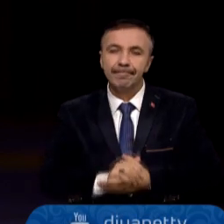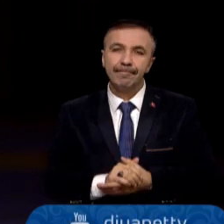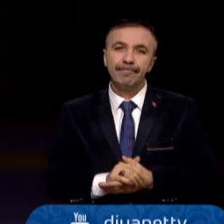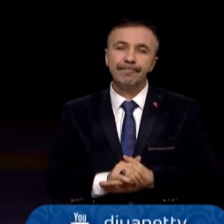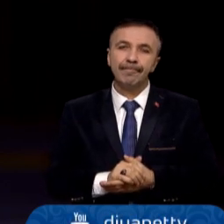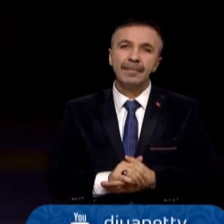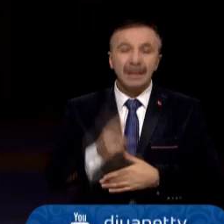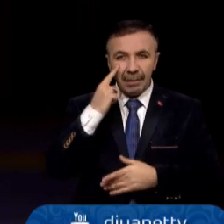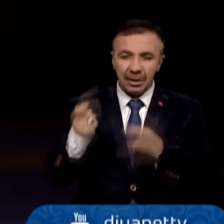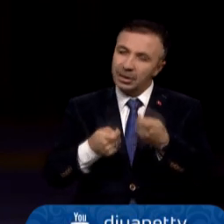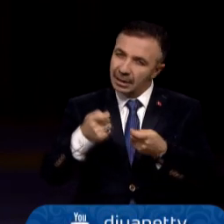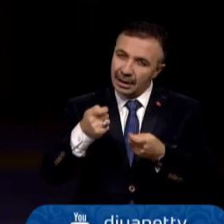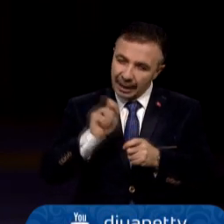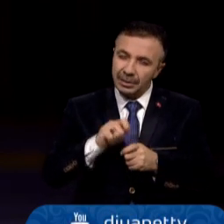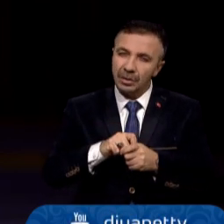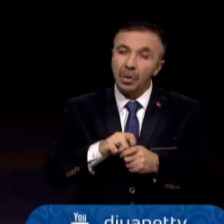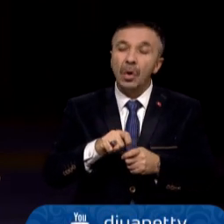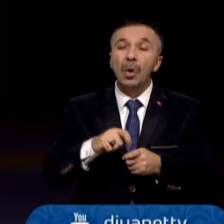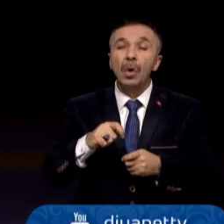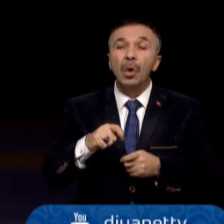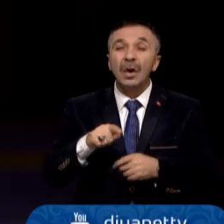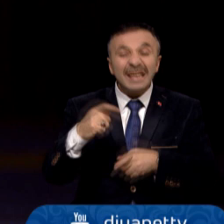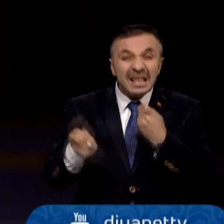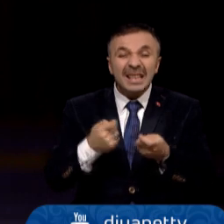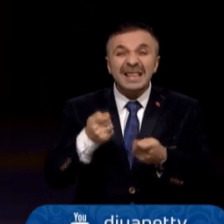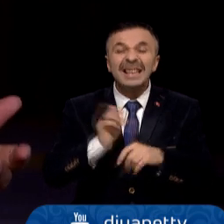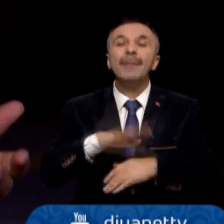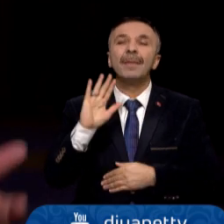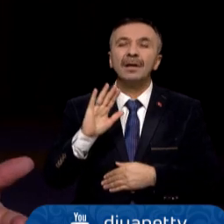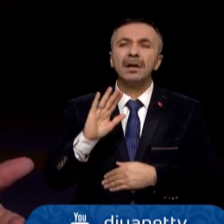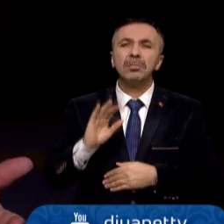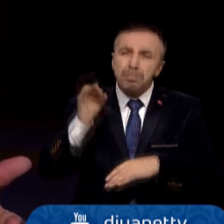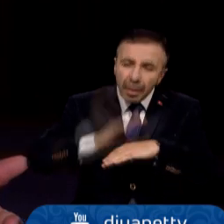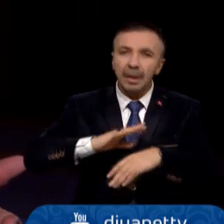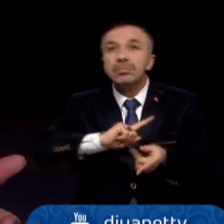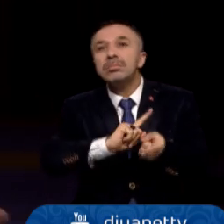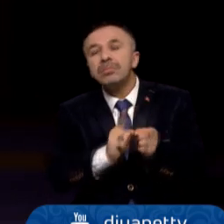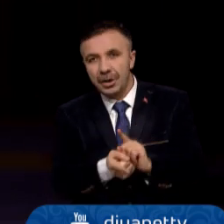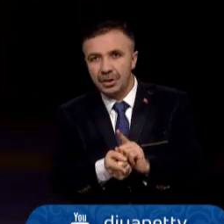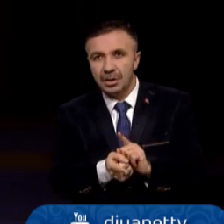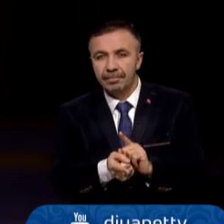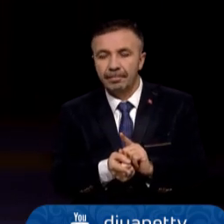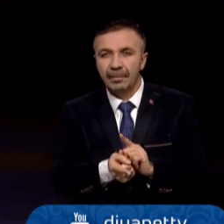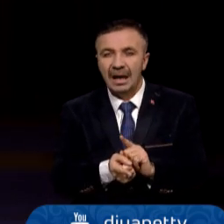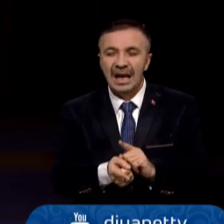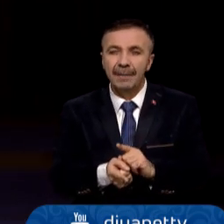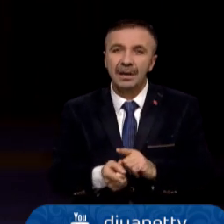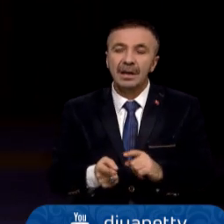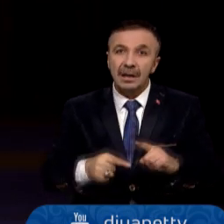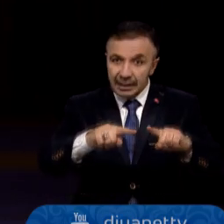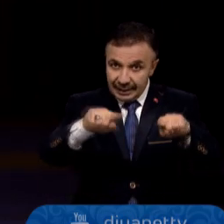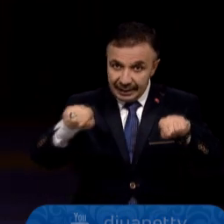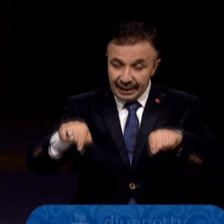edelim ama o işin altından kalkamadı lar hemen değiştirdi bu Divan